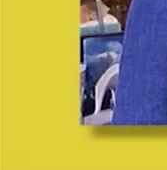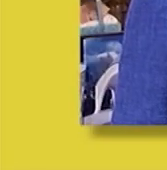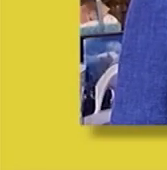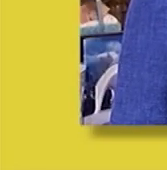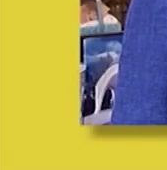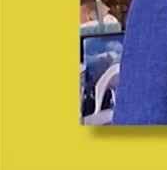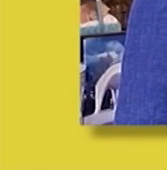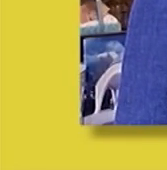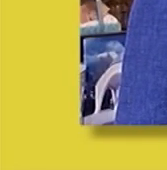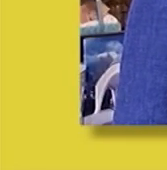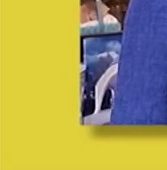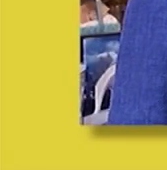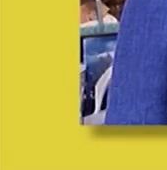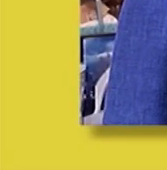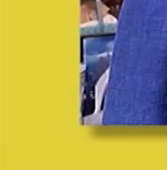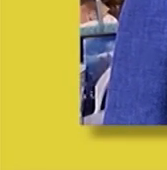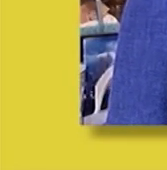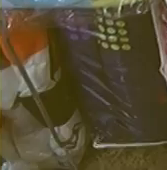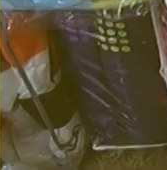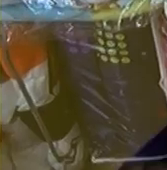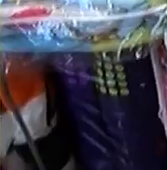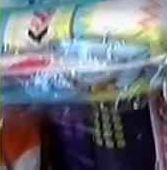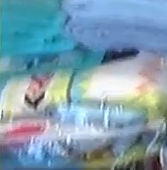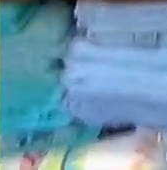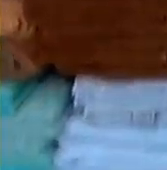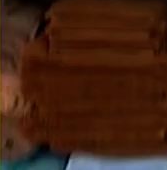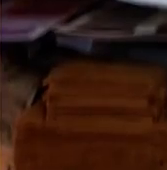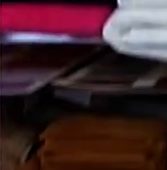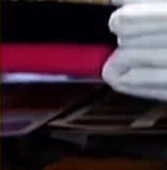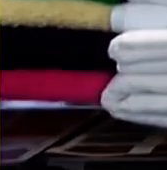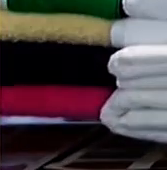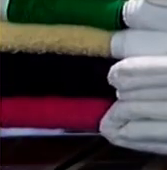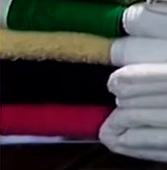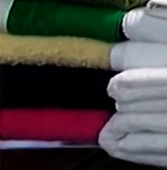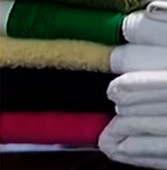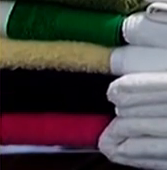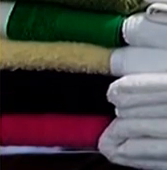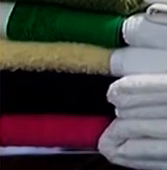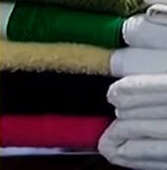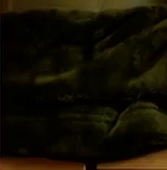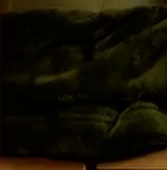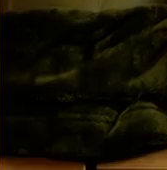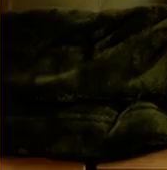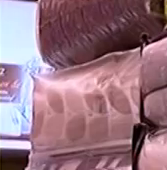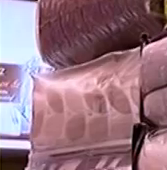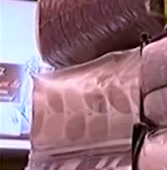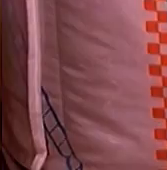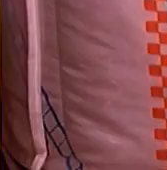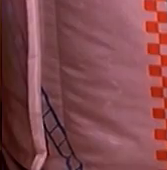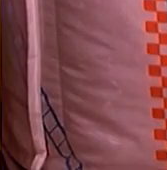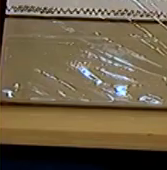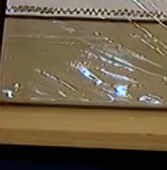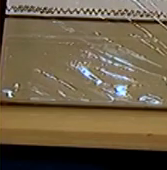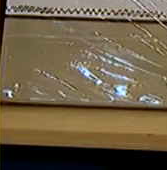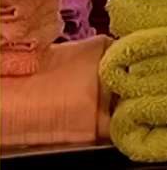Hola, som Ferran, de Tot Roba. Us convido a entrar a la botiga. Tot Roba, teixits per a la llar. Hi trobaràs de tot. Mantes, nòrdics,